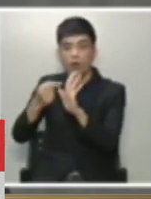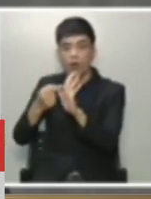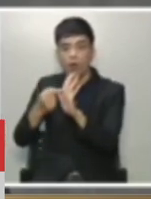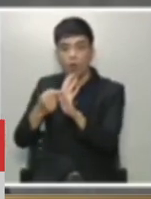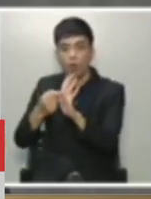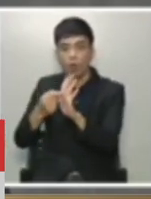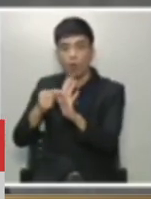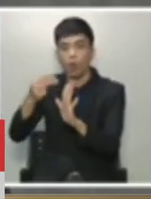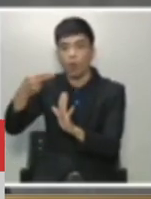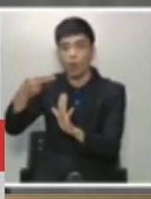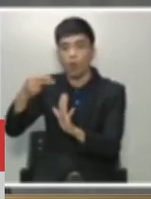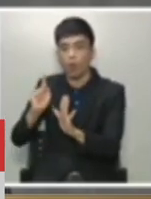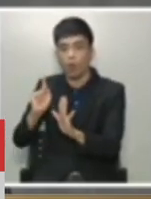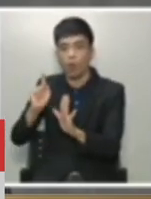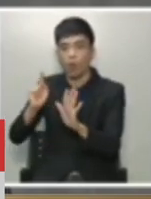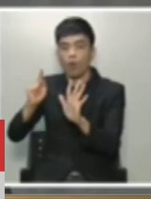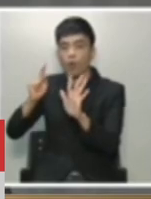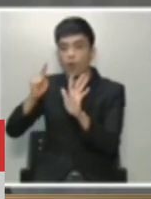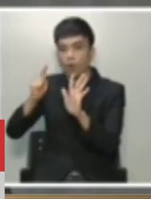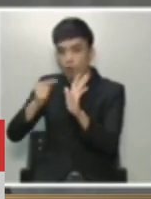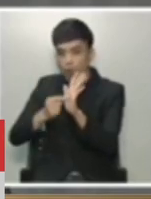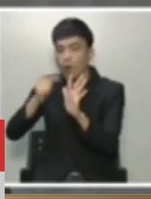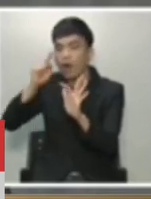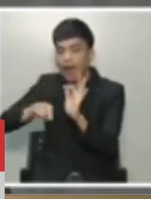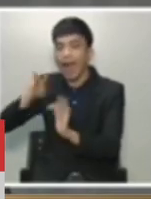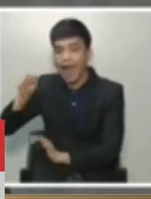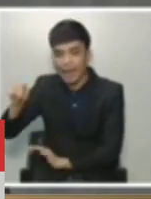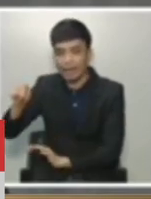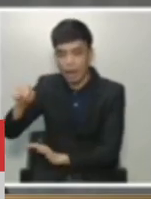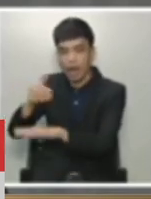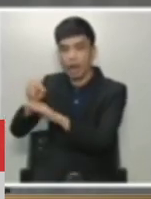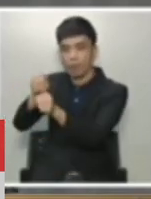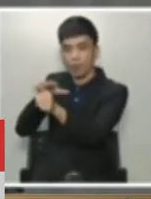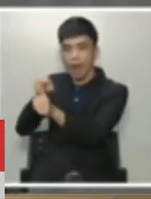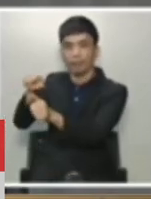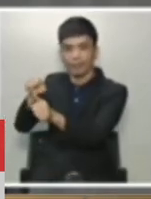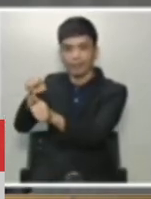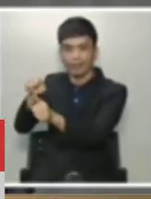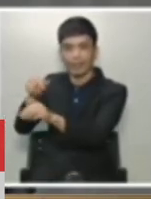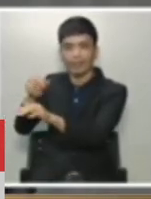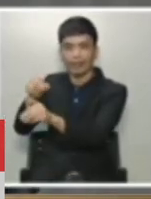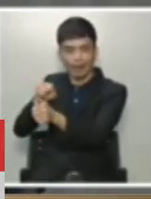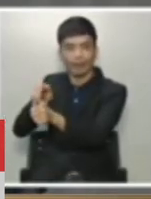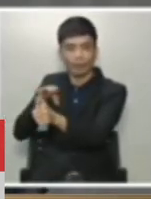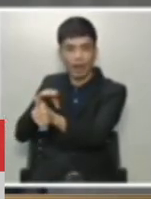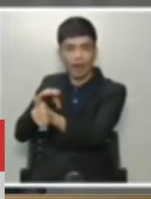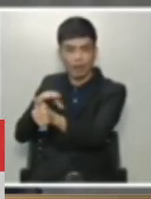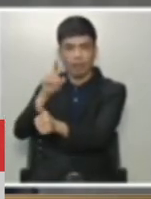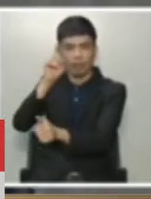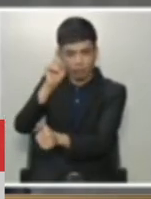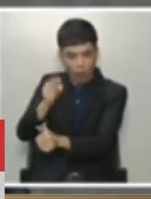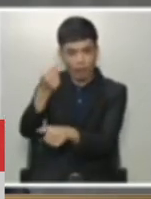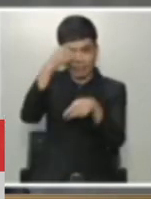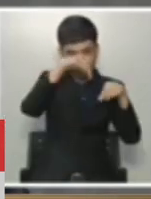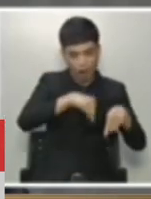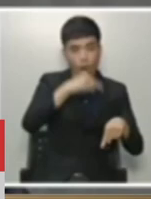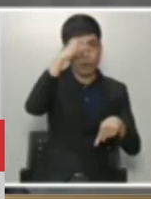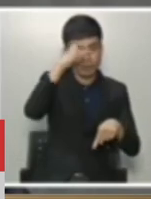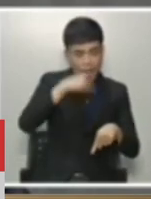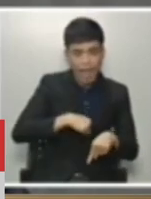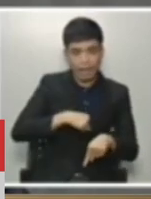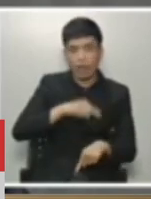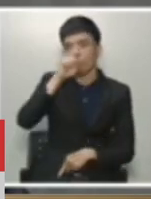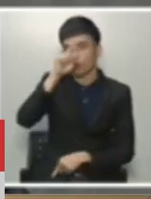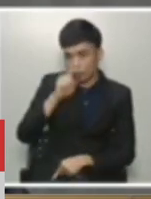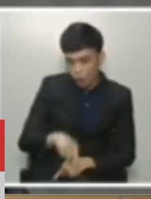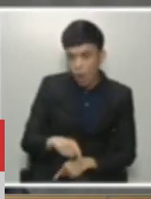ฤตเนี่ยภาวะผู้นำของตัวนายกเนี่ยผมเสนอว่าต้องจัดตั้งศูนย์ปฏิบัติการเป็นระดับประเทศเอาทุกฝ่าย